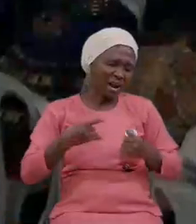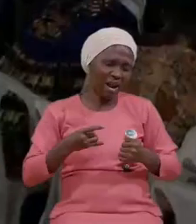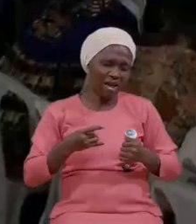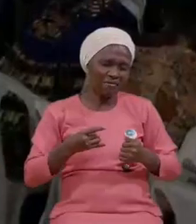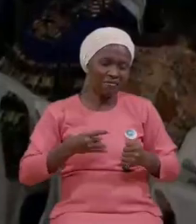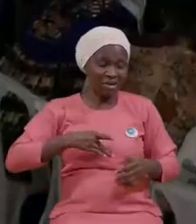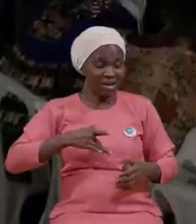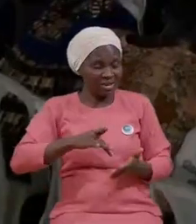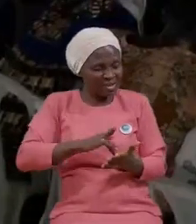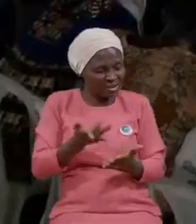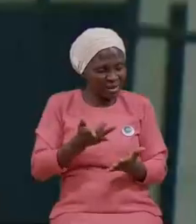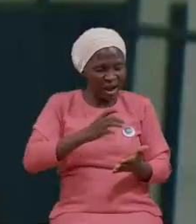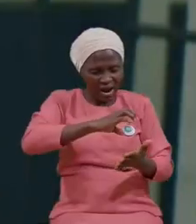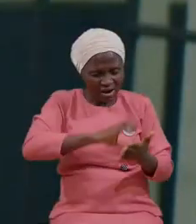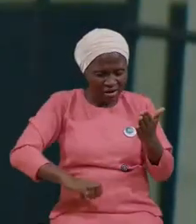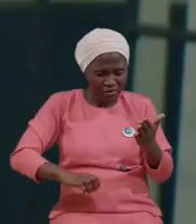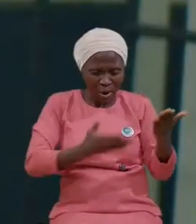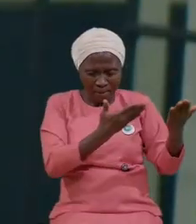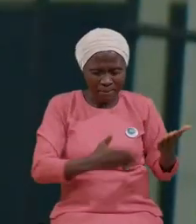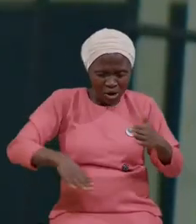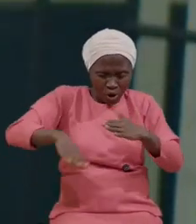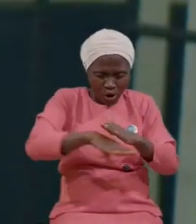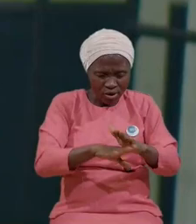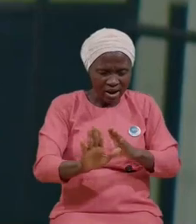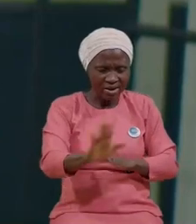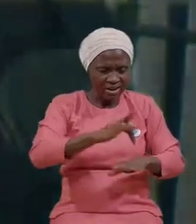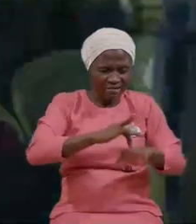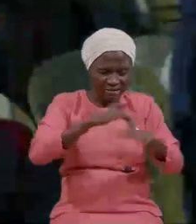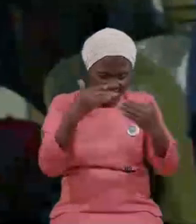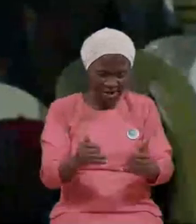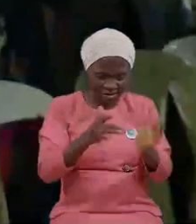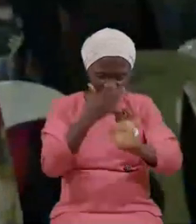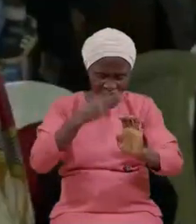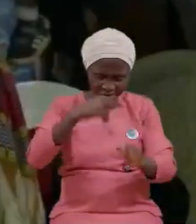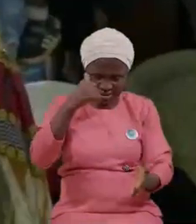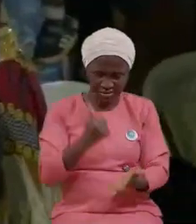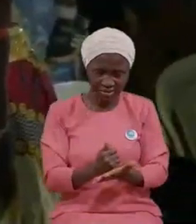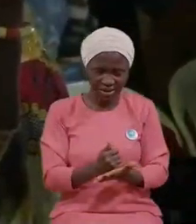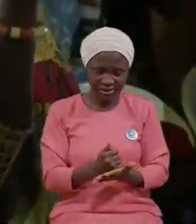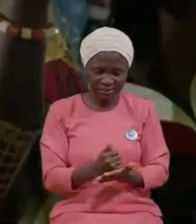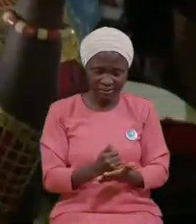Et que les anciennes habitudes maintenant soient placées sous leurs pieds au nom de Jésus.